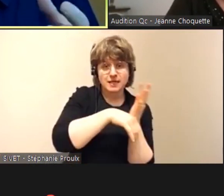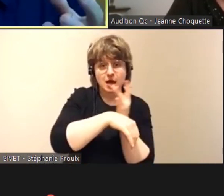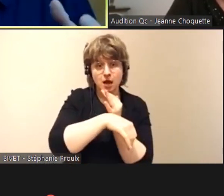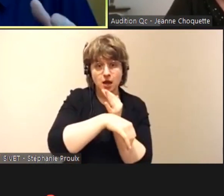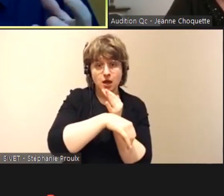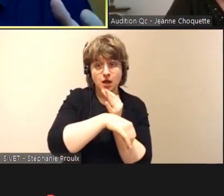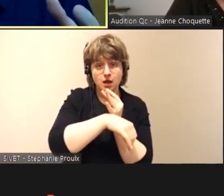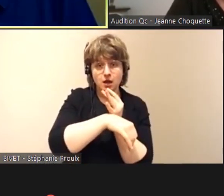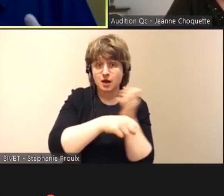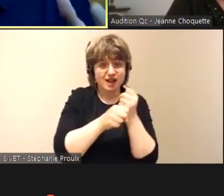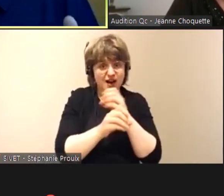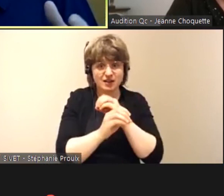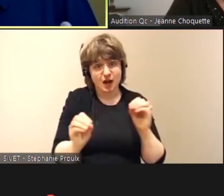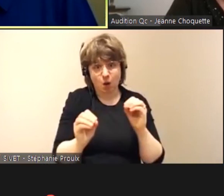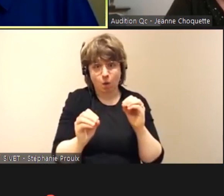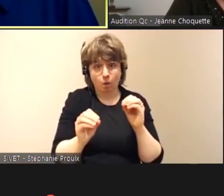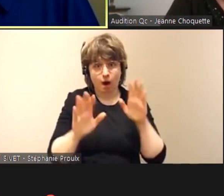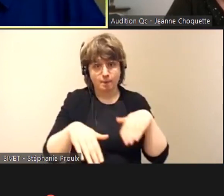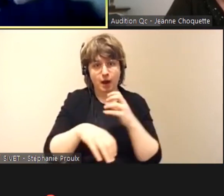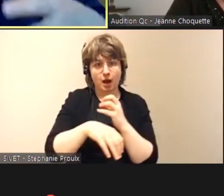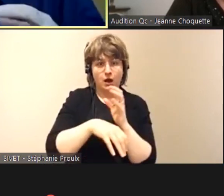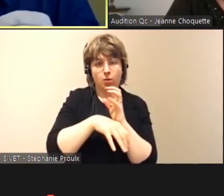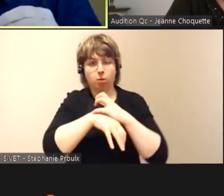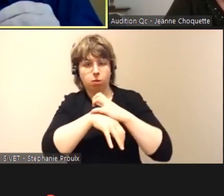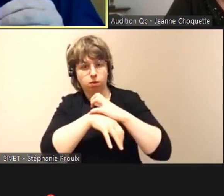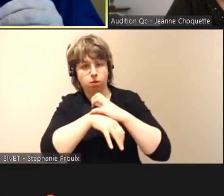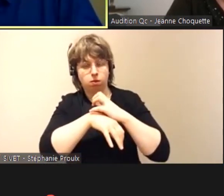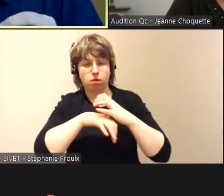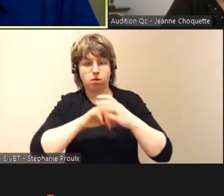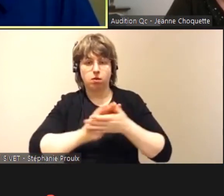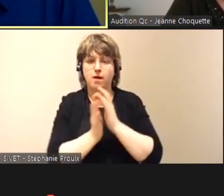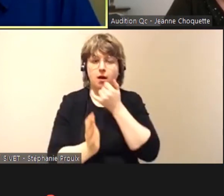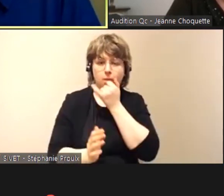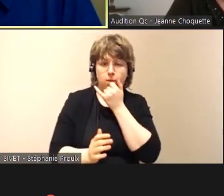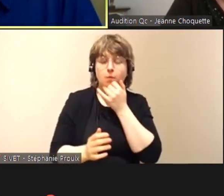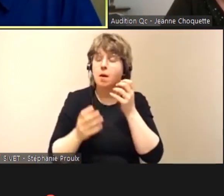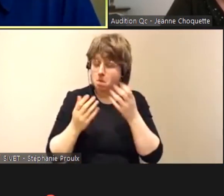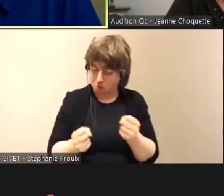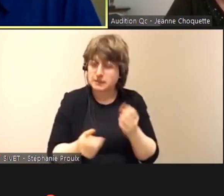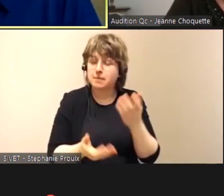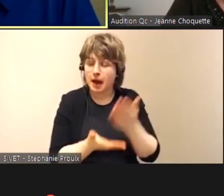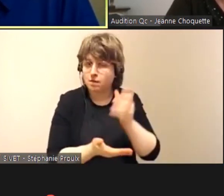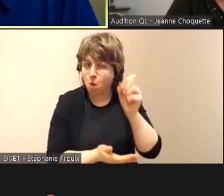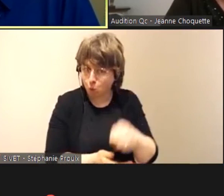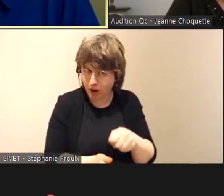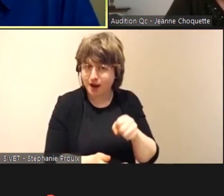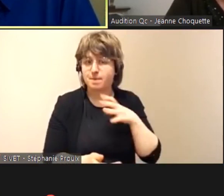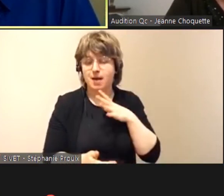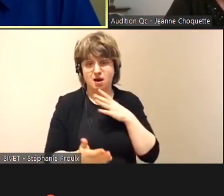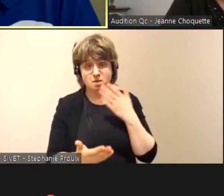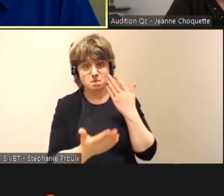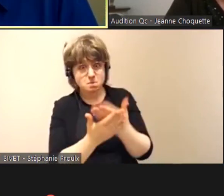finir par ne pas fonctionner de façon normale. Alors, oui, ce n'est pas impossible, c'est juste plus difficile à